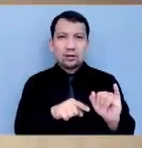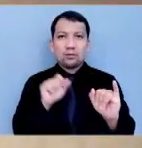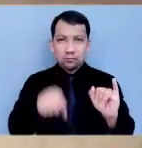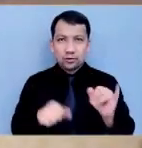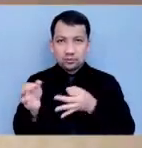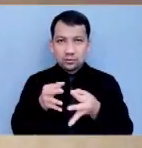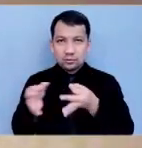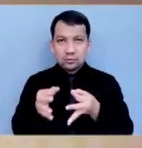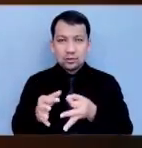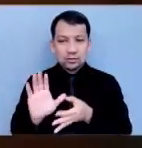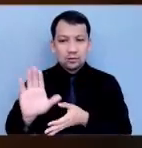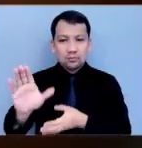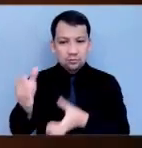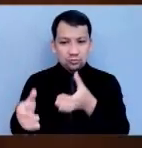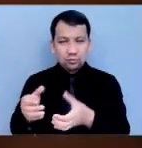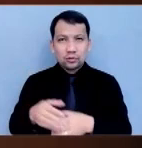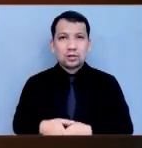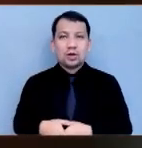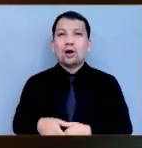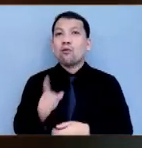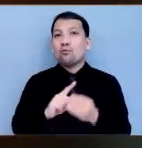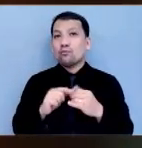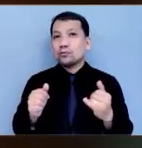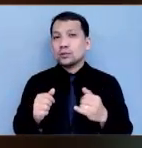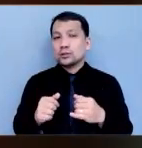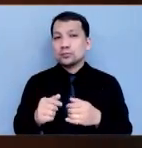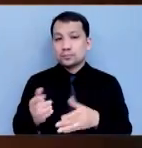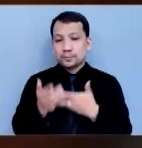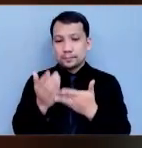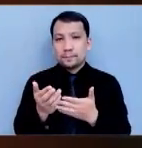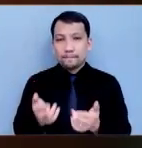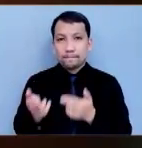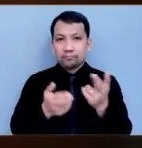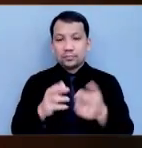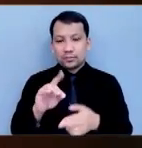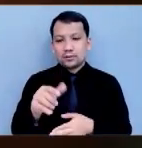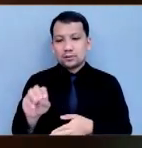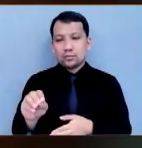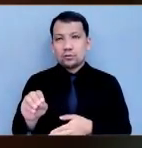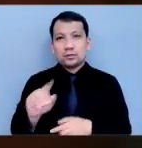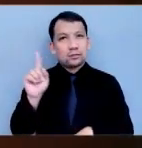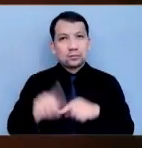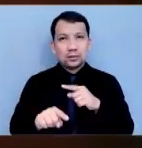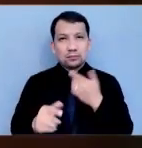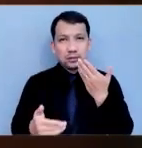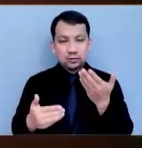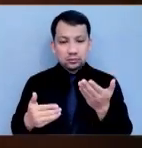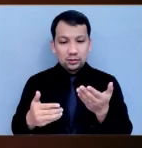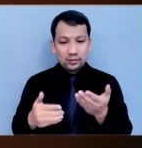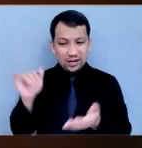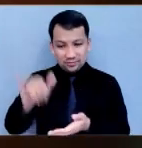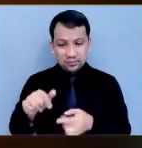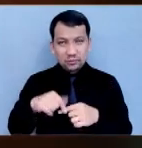makakapagpaliwanag nito sa korte. Posible namang isubmit na for resolution ang Degamo case kapag hindi pa sumipot ang mambabatas